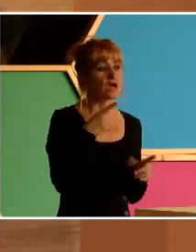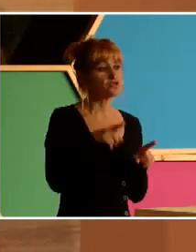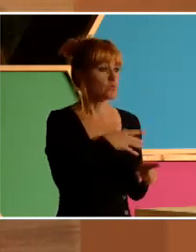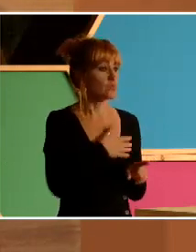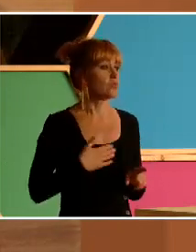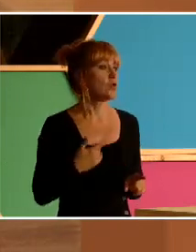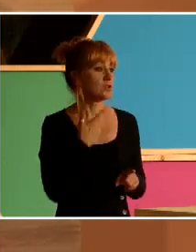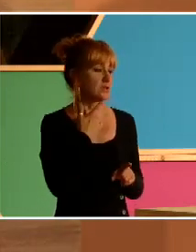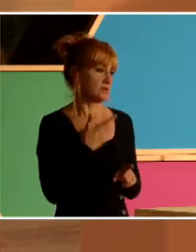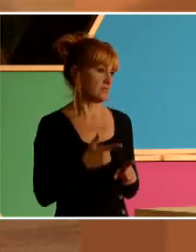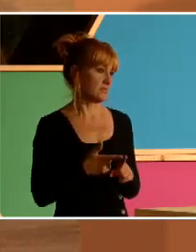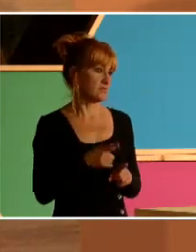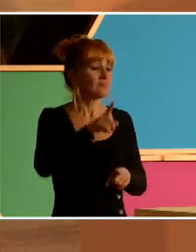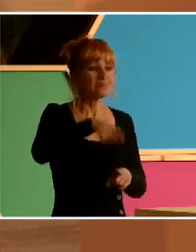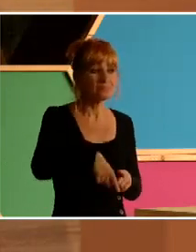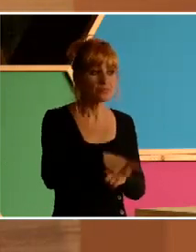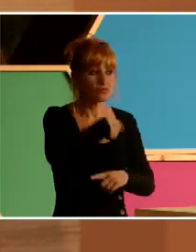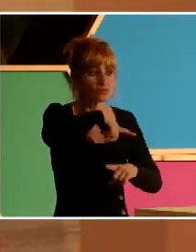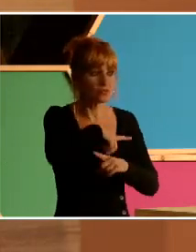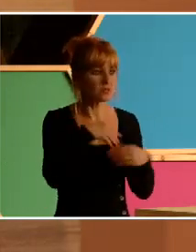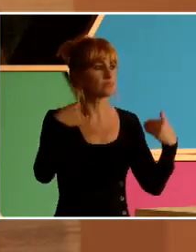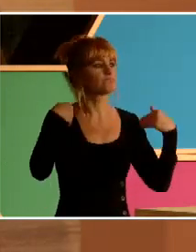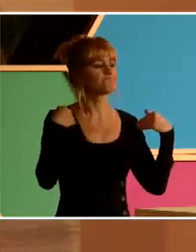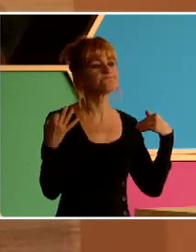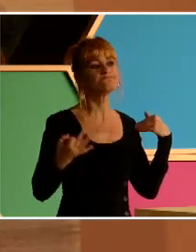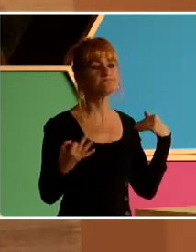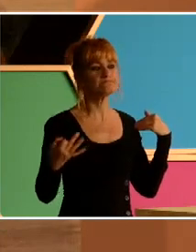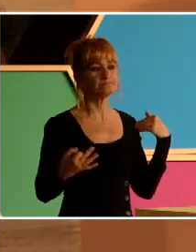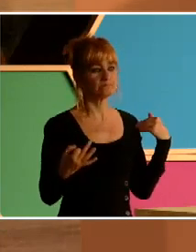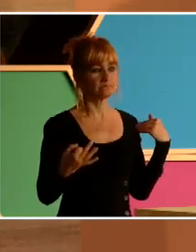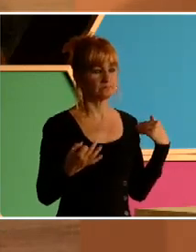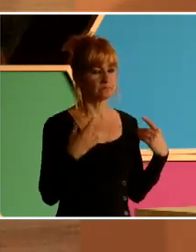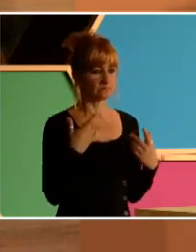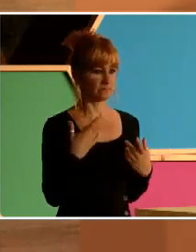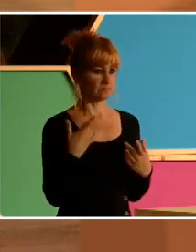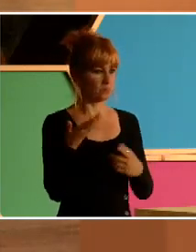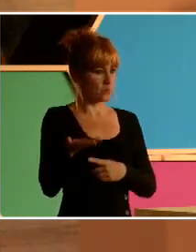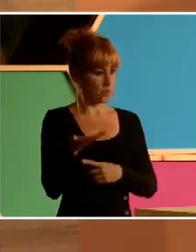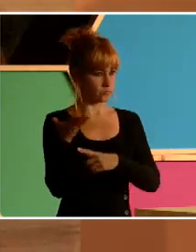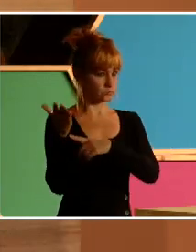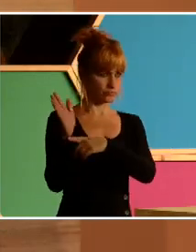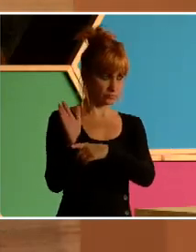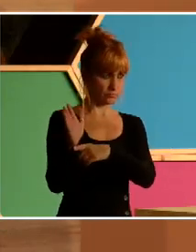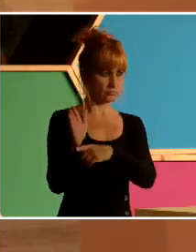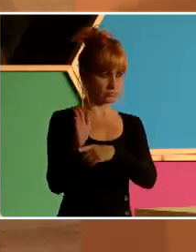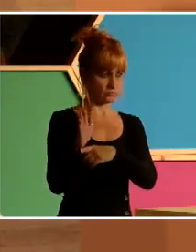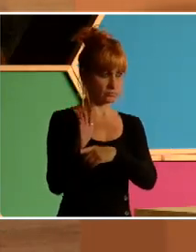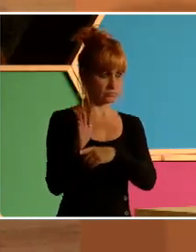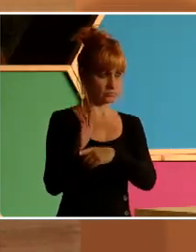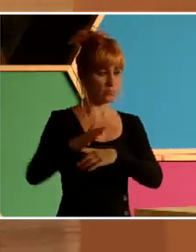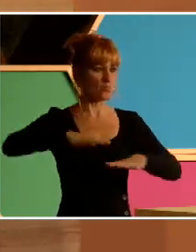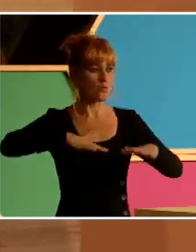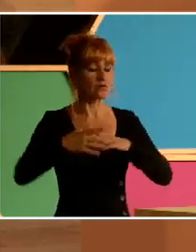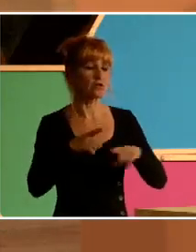de drets de tothom, sinó que també crec que tenim la responsabilitat de destacar el millor que han permès mobilitzacions com la de